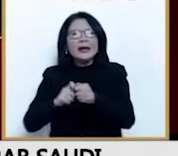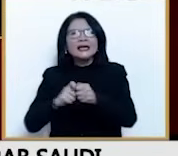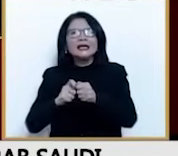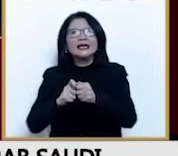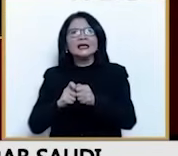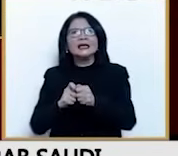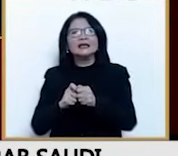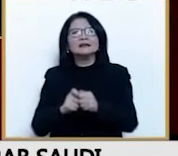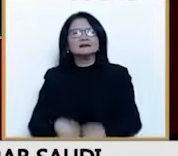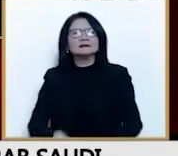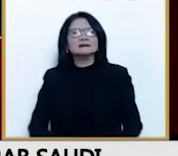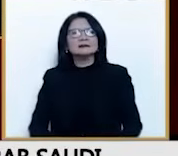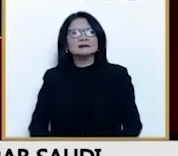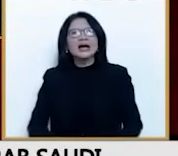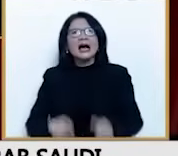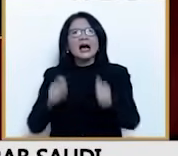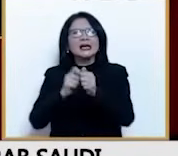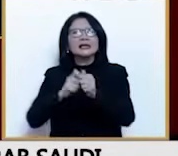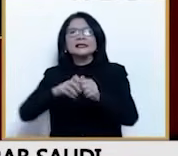adalah